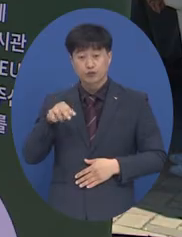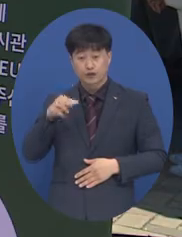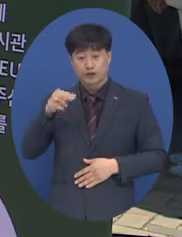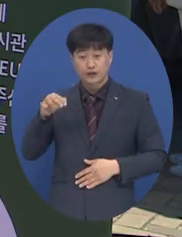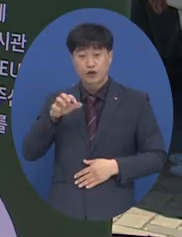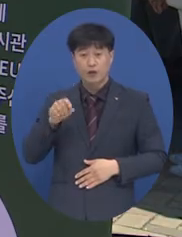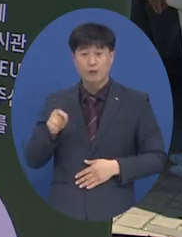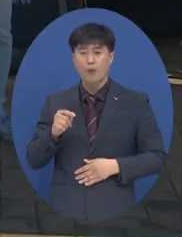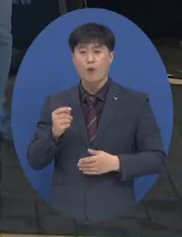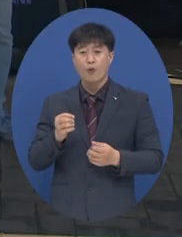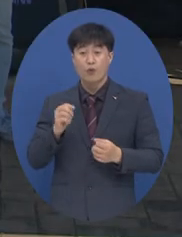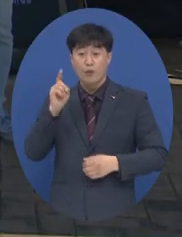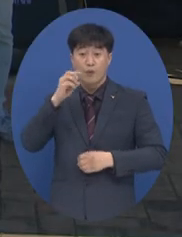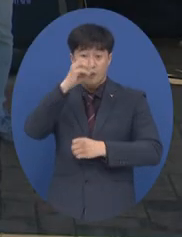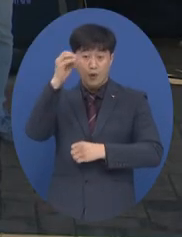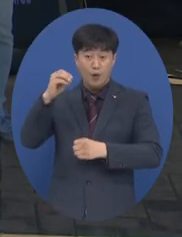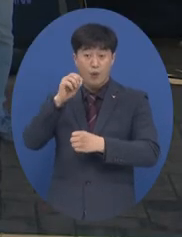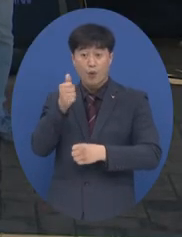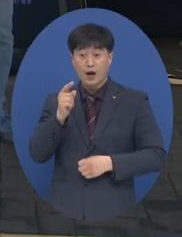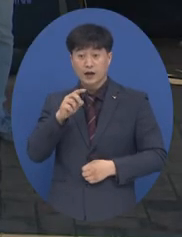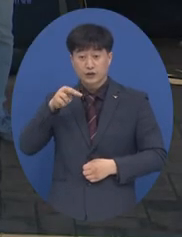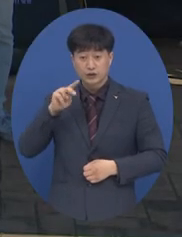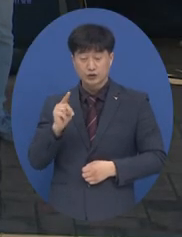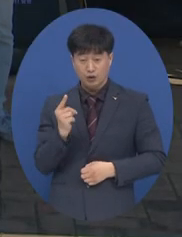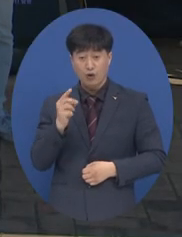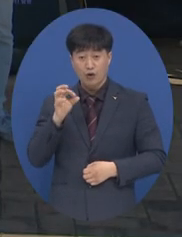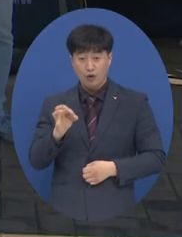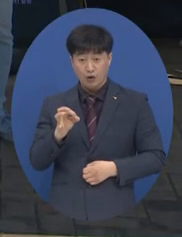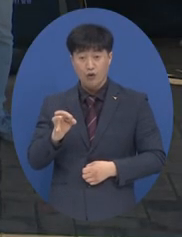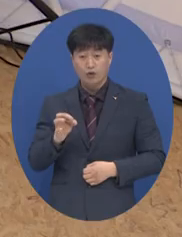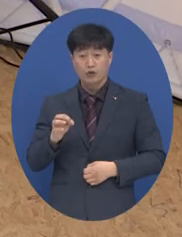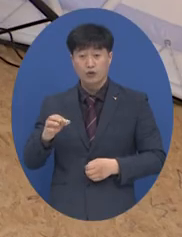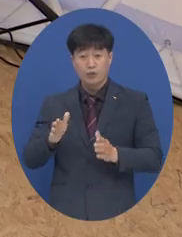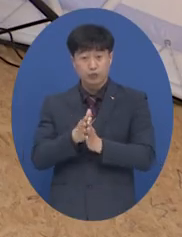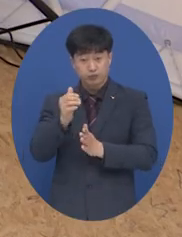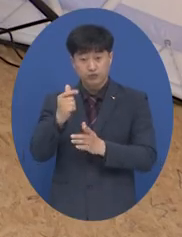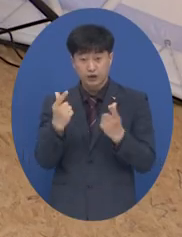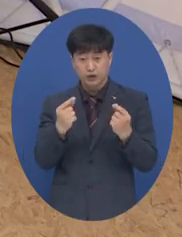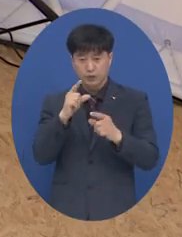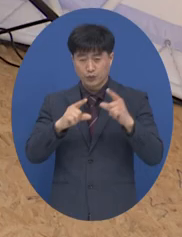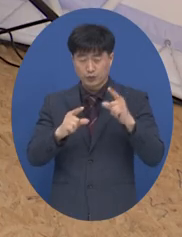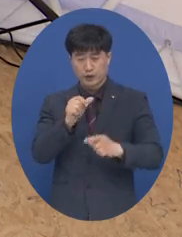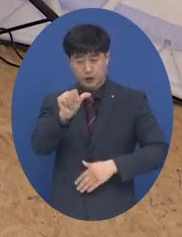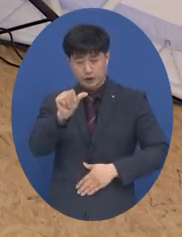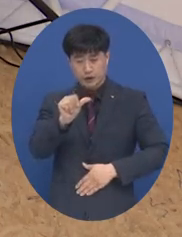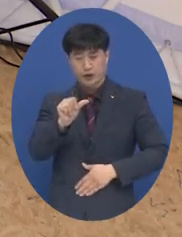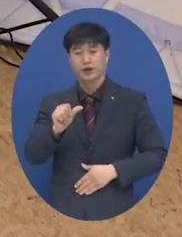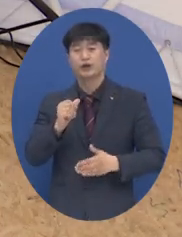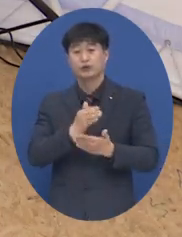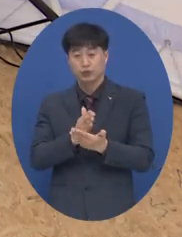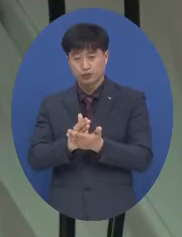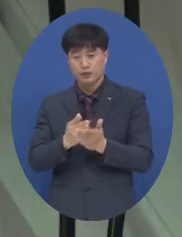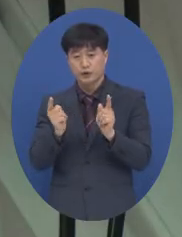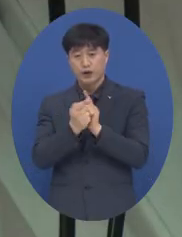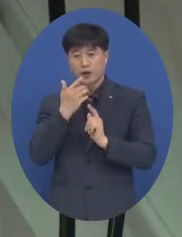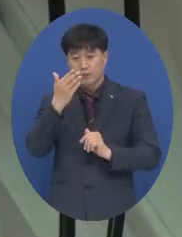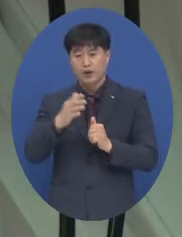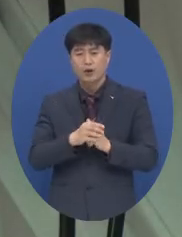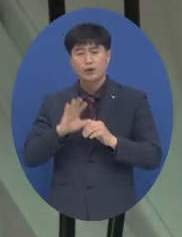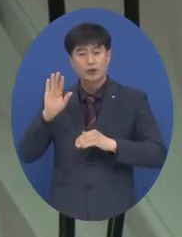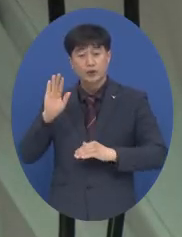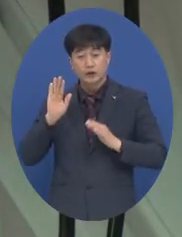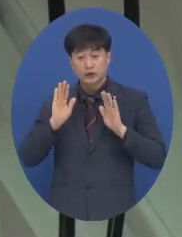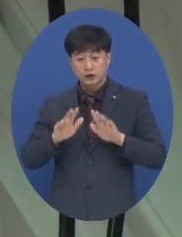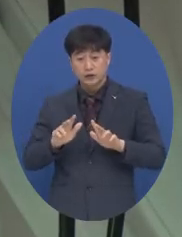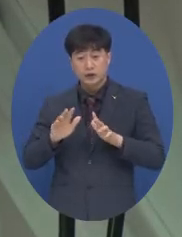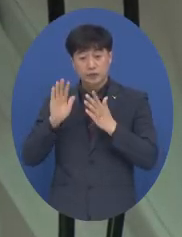관에서 5개의 문화 기수의 예술 작품들을 만나볼 수 있습니다 이번 설 수 젠 기후 2기를 경고하기 위해 미래에서 온 에